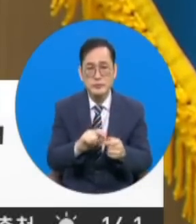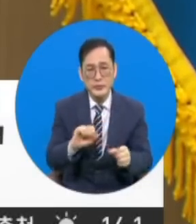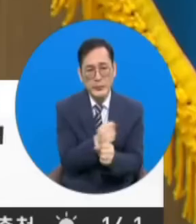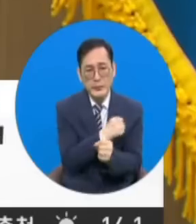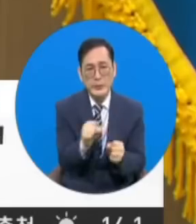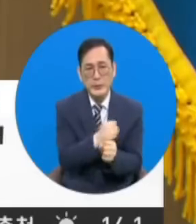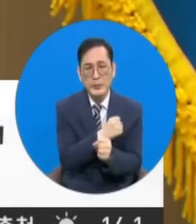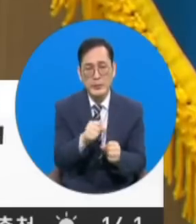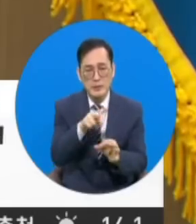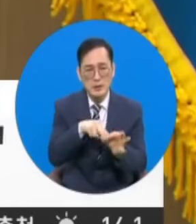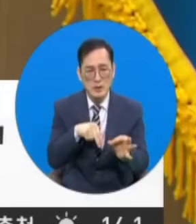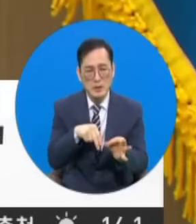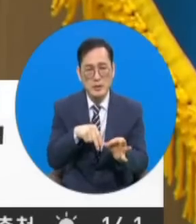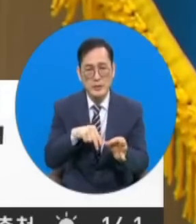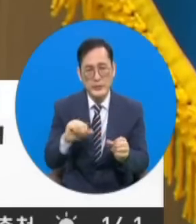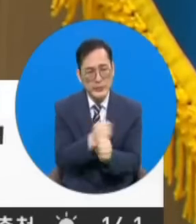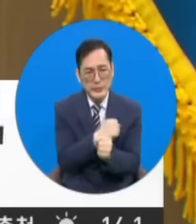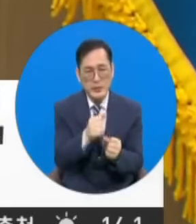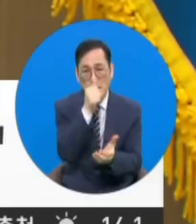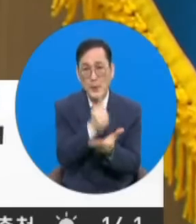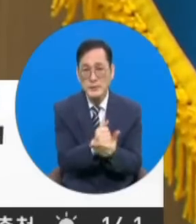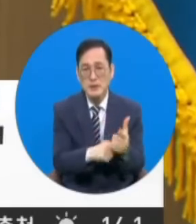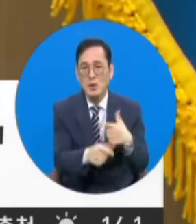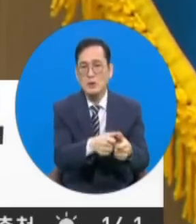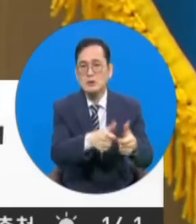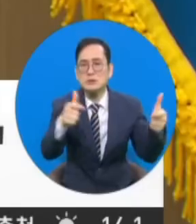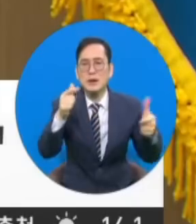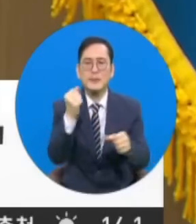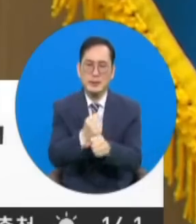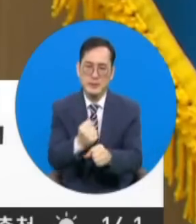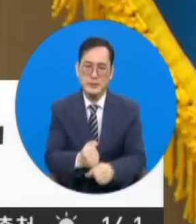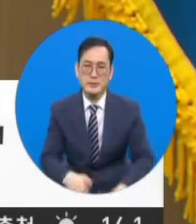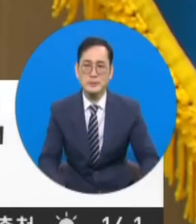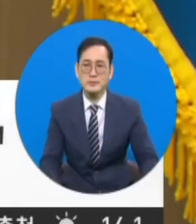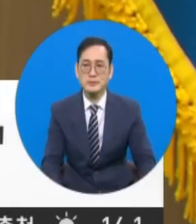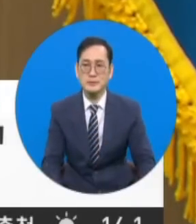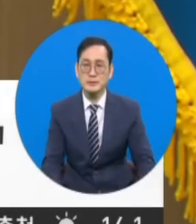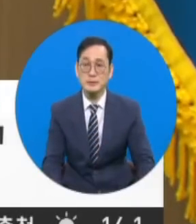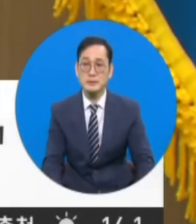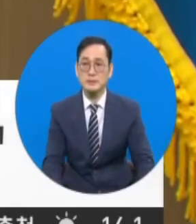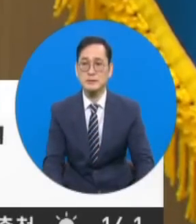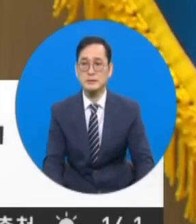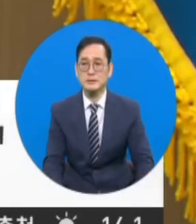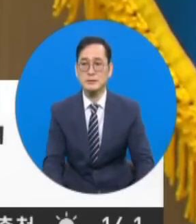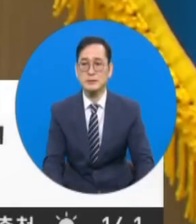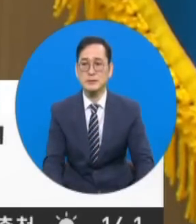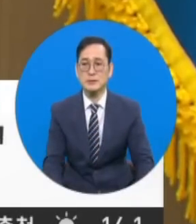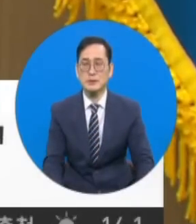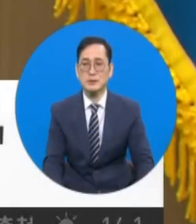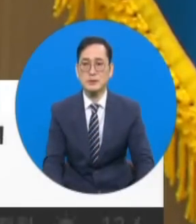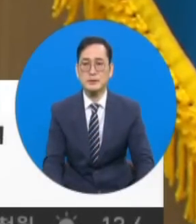가상자산 범죄와 금융투자 사기를 활개치게 만들었습니다